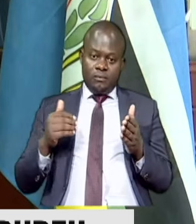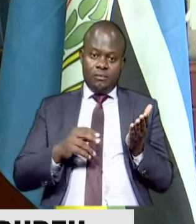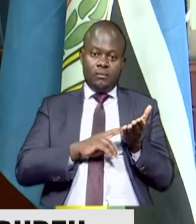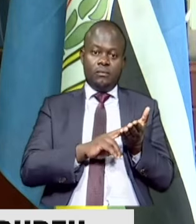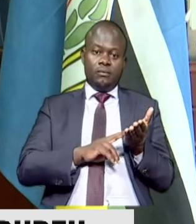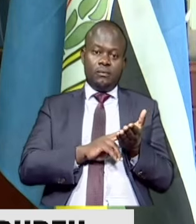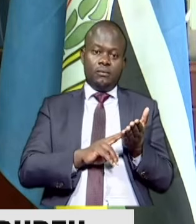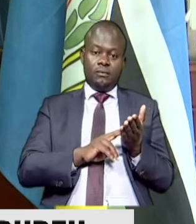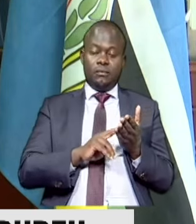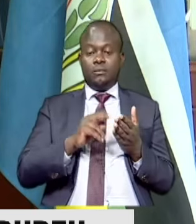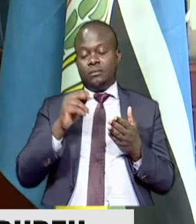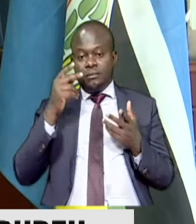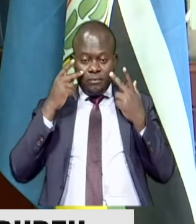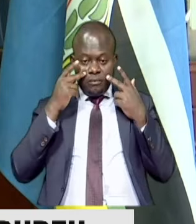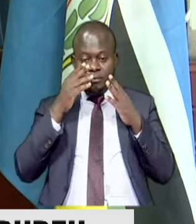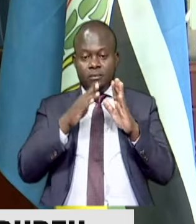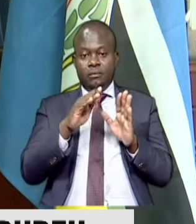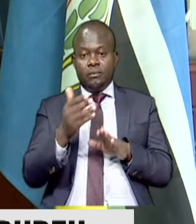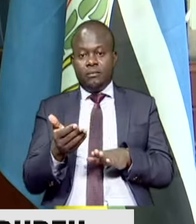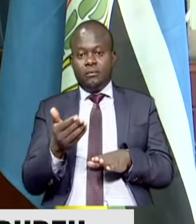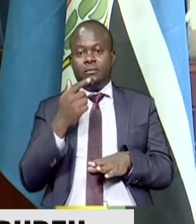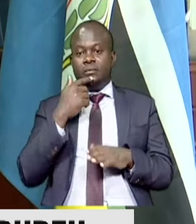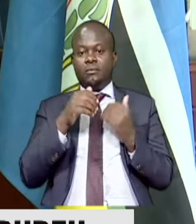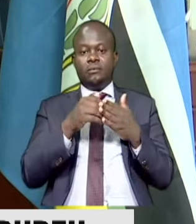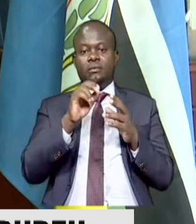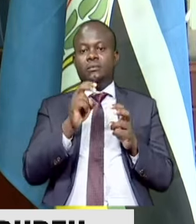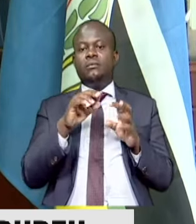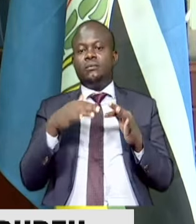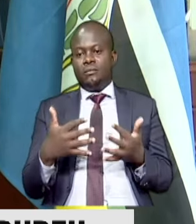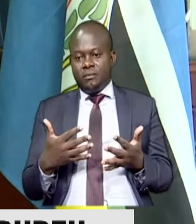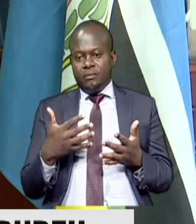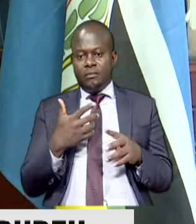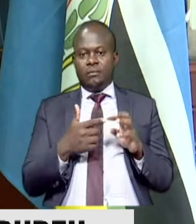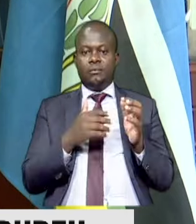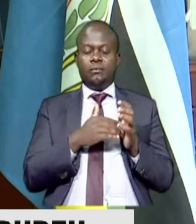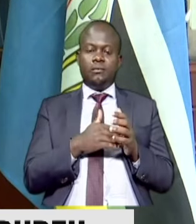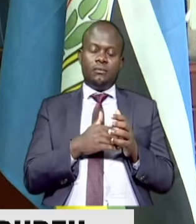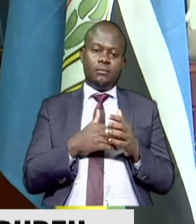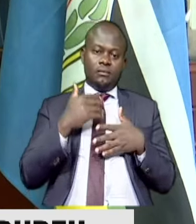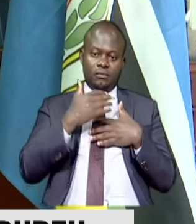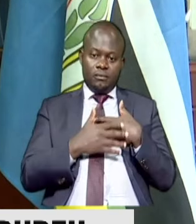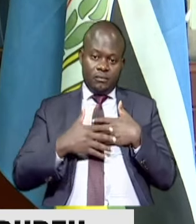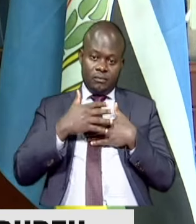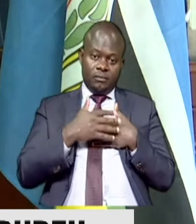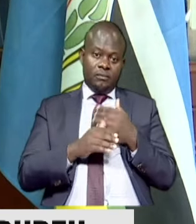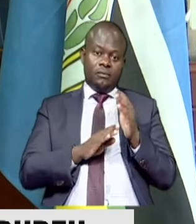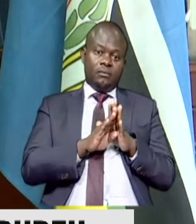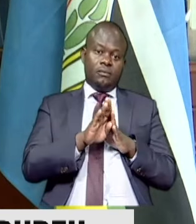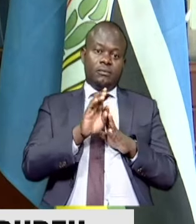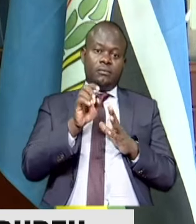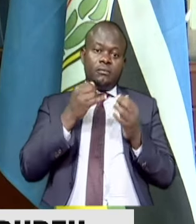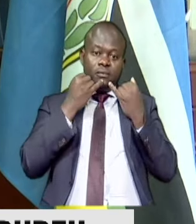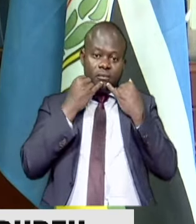hakoreshwaga kuba wabonye ko umuntu yapfuye ukavuga ati yapfuye muri ubu buryo, ariko siyansi uko igenda itera imbere ibisaba ko